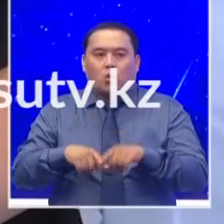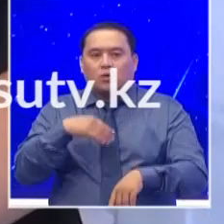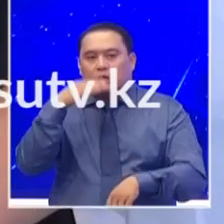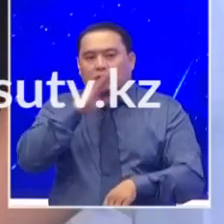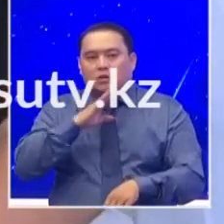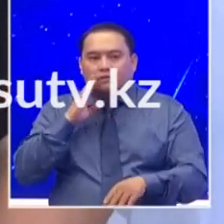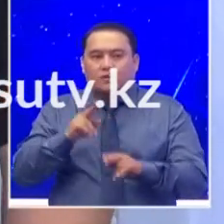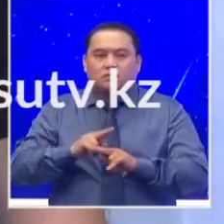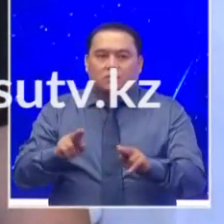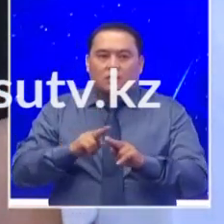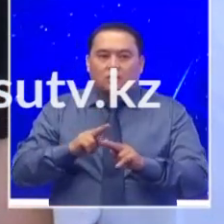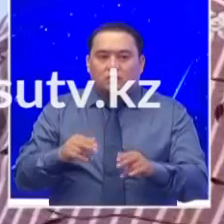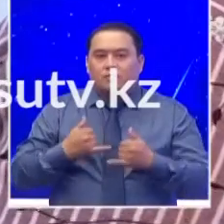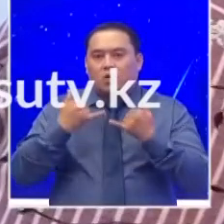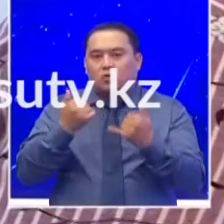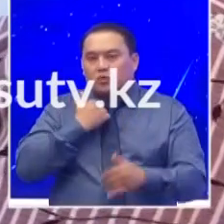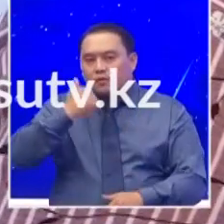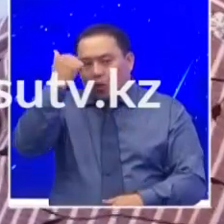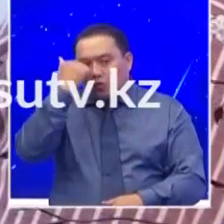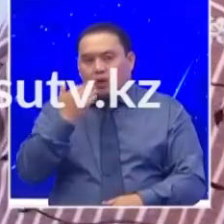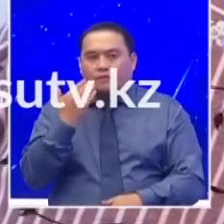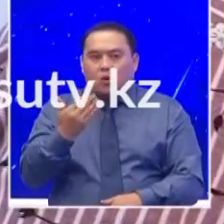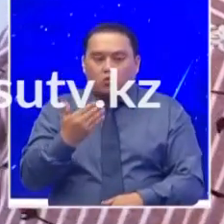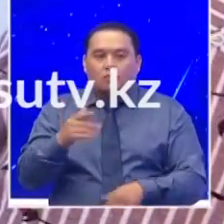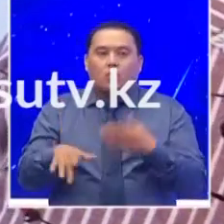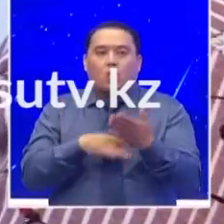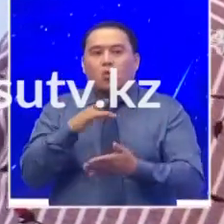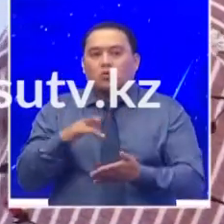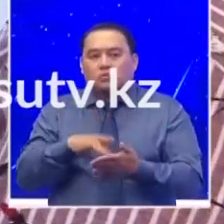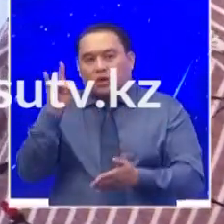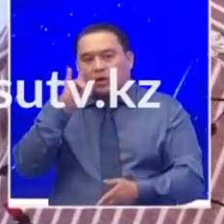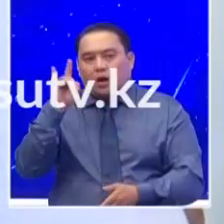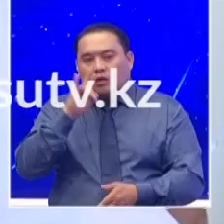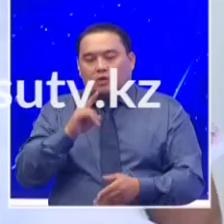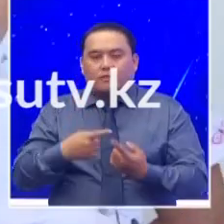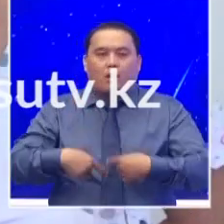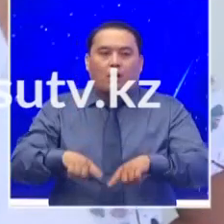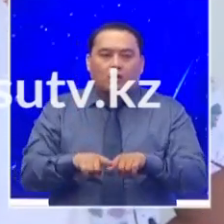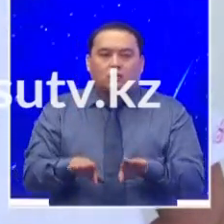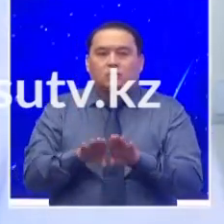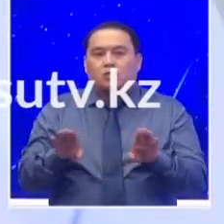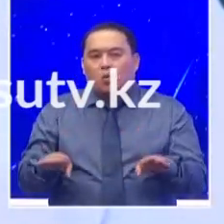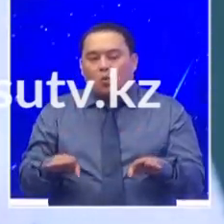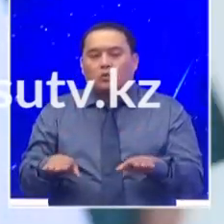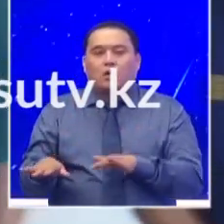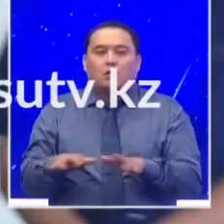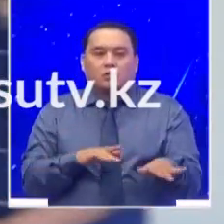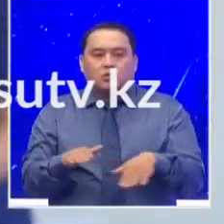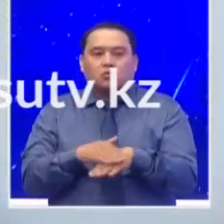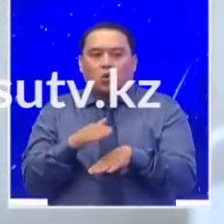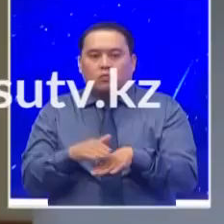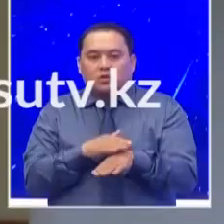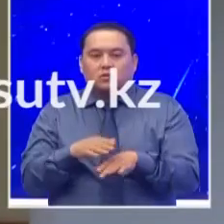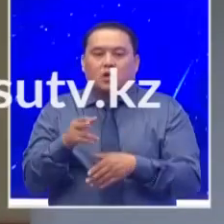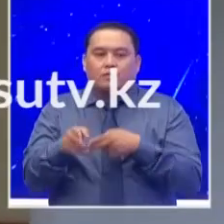родительское воспитание. В знак благодарности родителям и родному городу Сарканду он организовал так называемую акцию